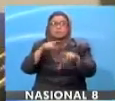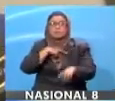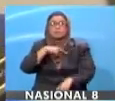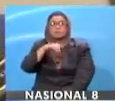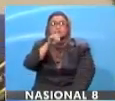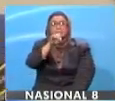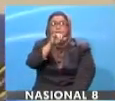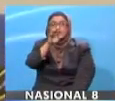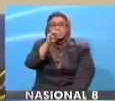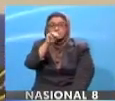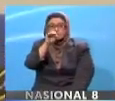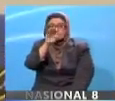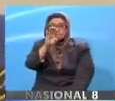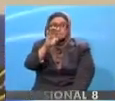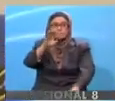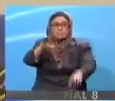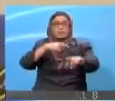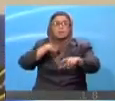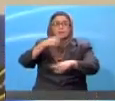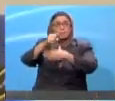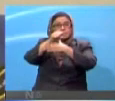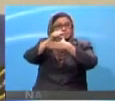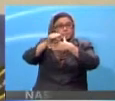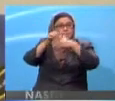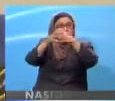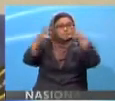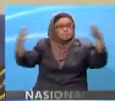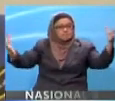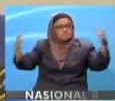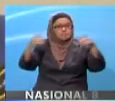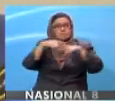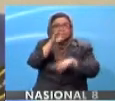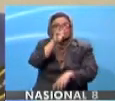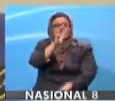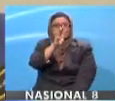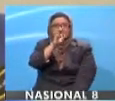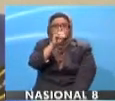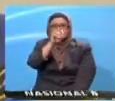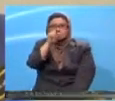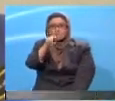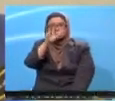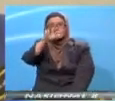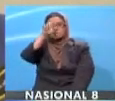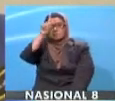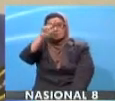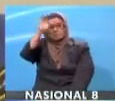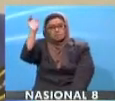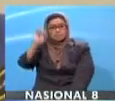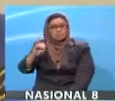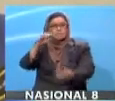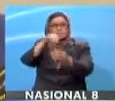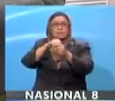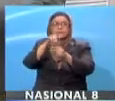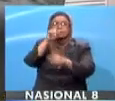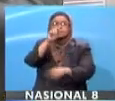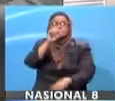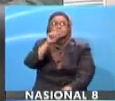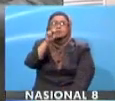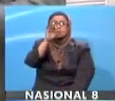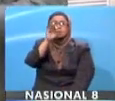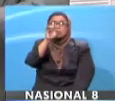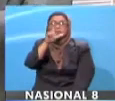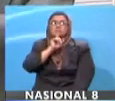BIMB memiliki pegangan majoriti sebanyak 60.31% dalam Takaful Malaysia yang merupakan anak